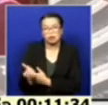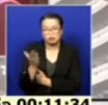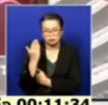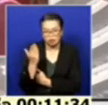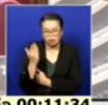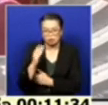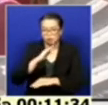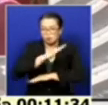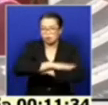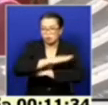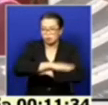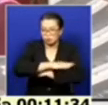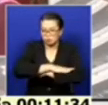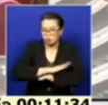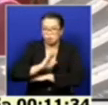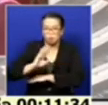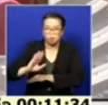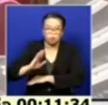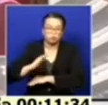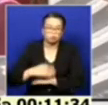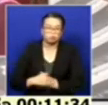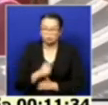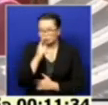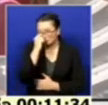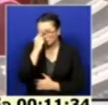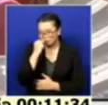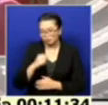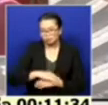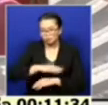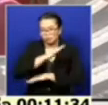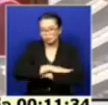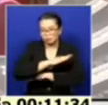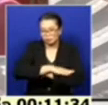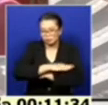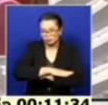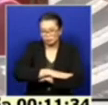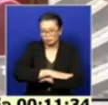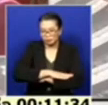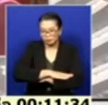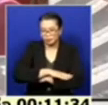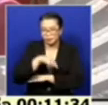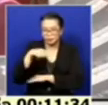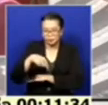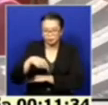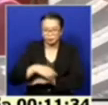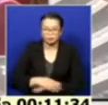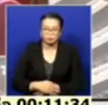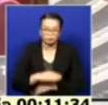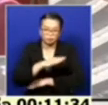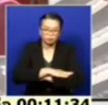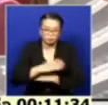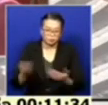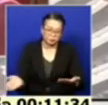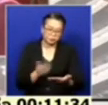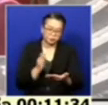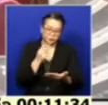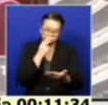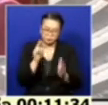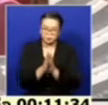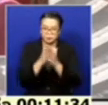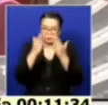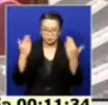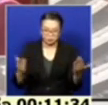หรือไม่รับทราบและไม่เข้าใจว่าเหตุเกิดขึ้นได้อย่างไรซึ่งผมก็เชื่อเช่นนั้นนะครับแ